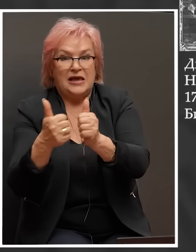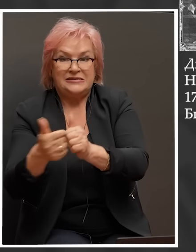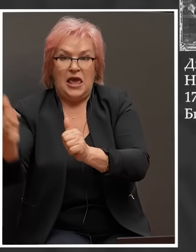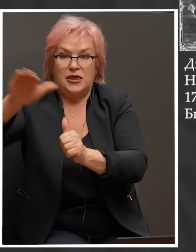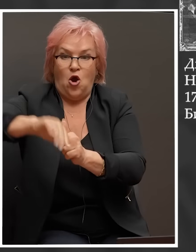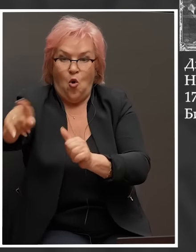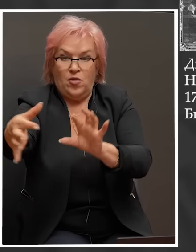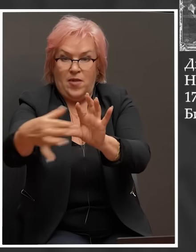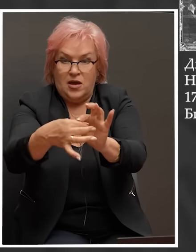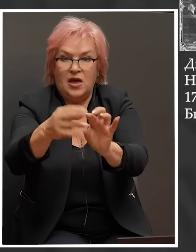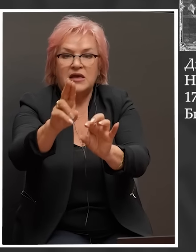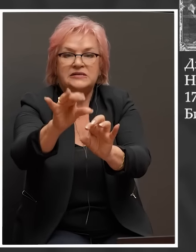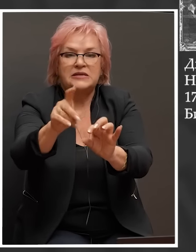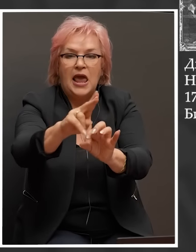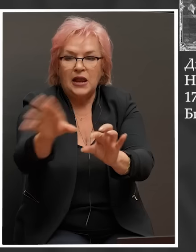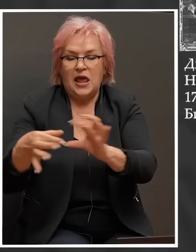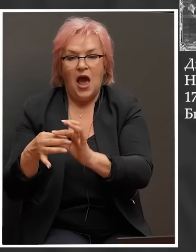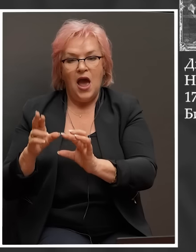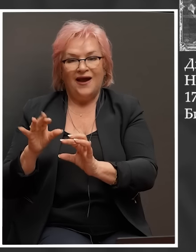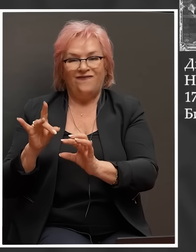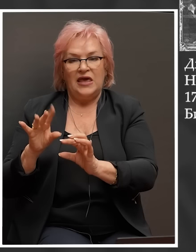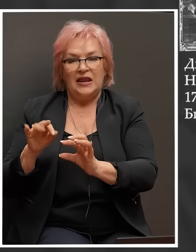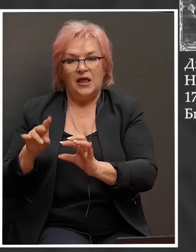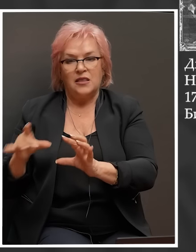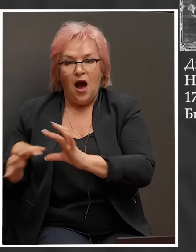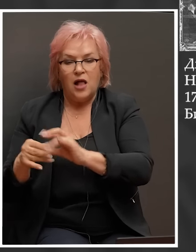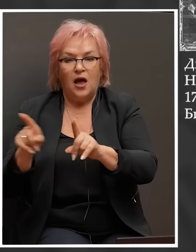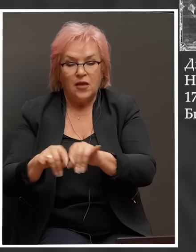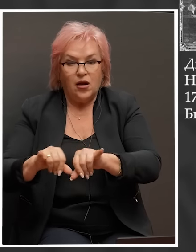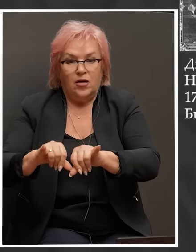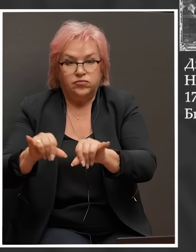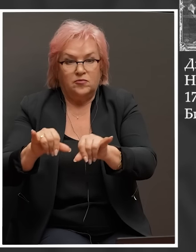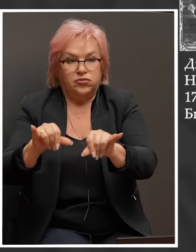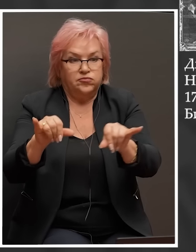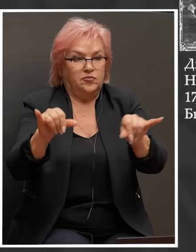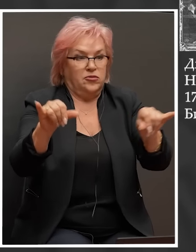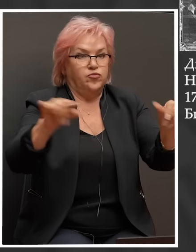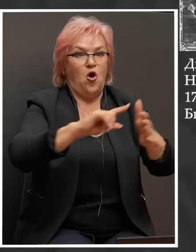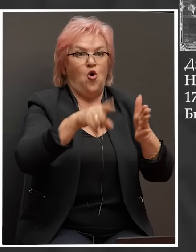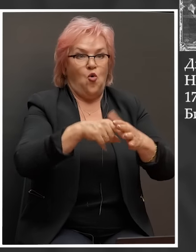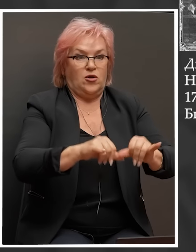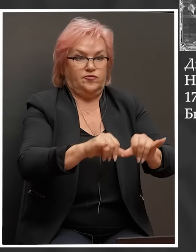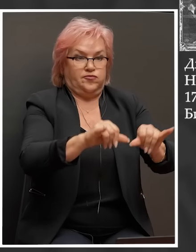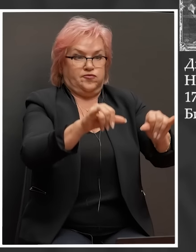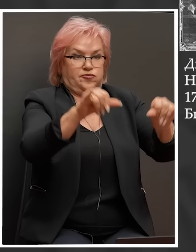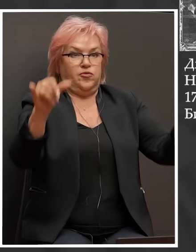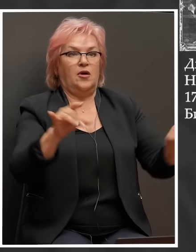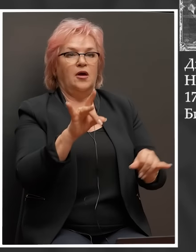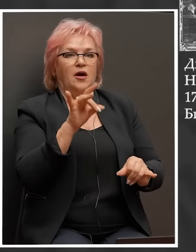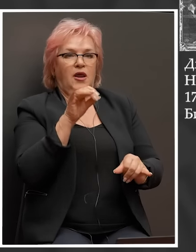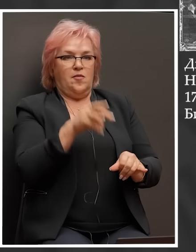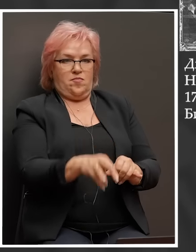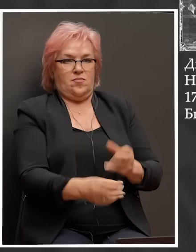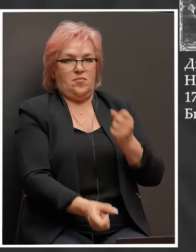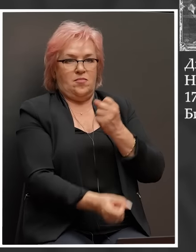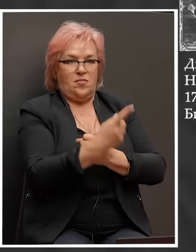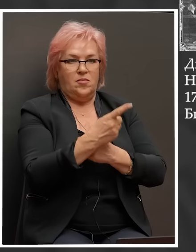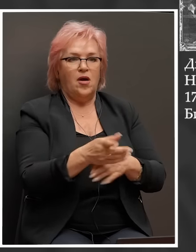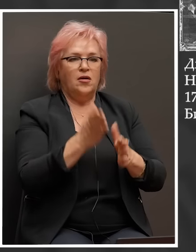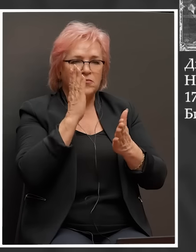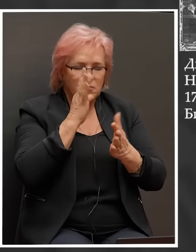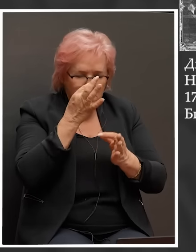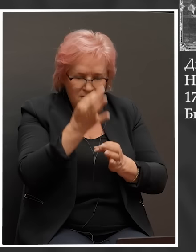холмов, Целия, например, или Кверинала. И так растет, собственно говоря, тот город, который мы сейчас с вами знаем как Рим. Собственно,